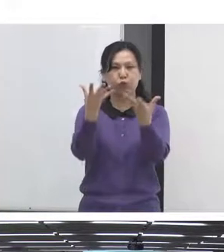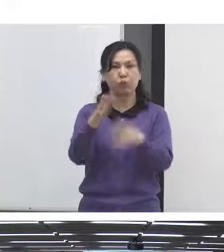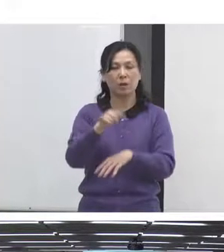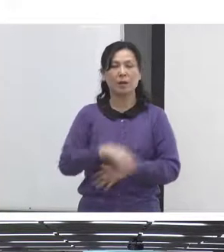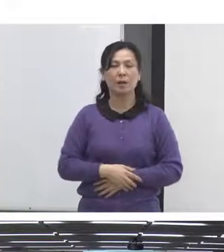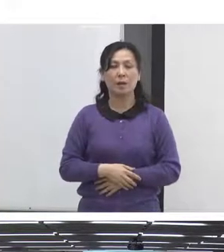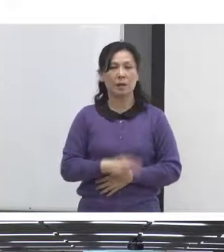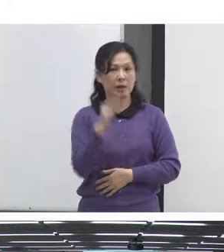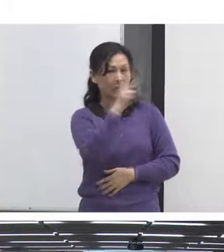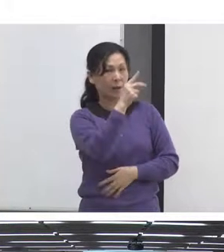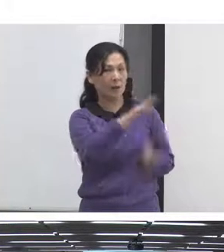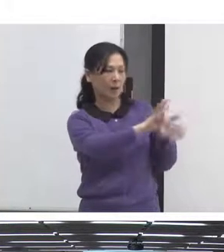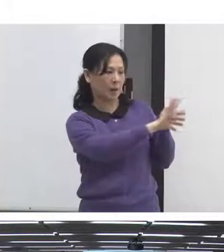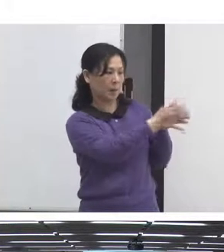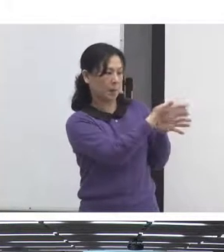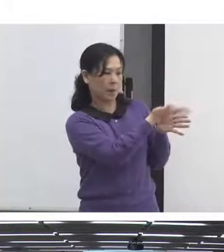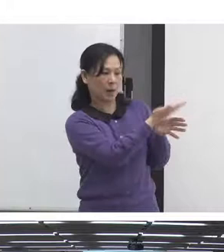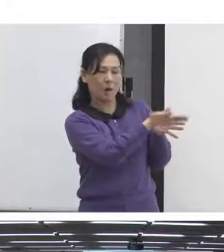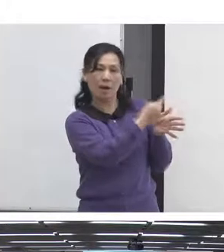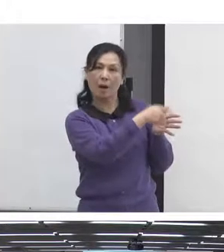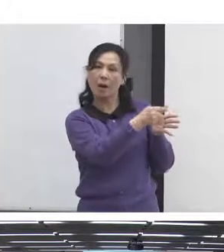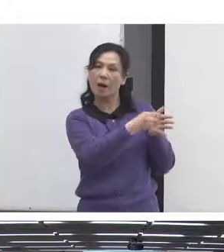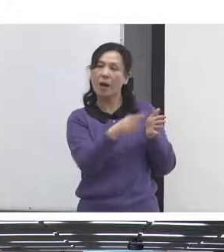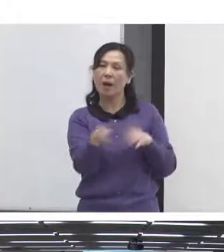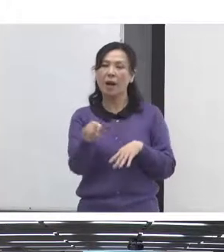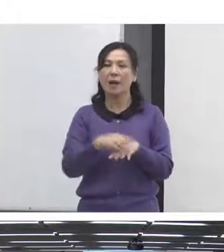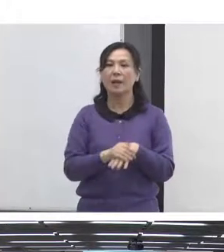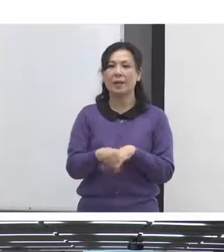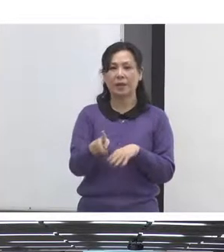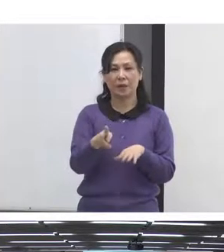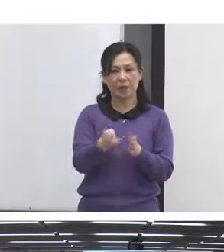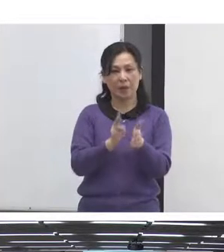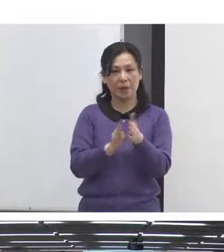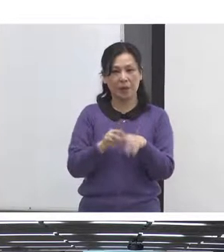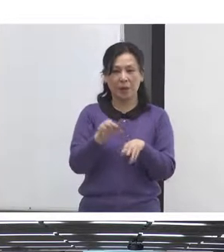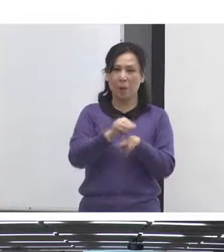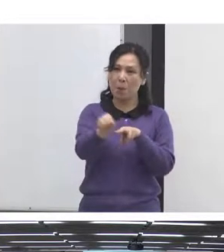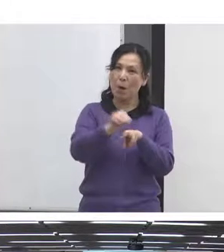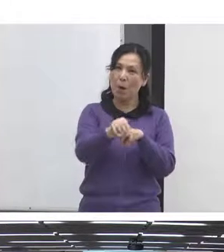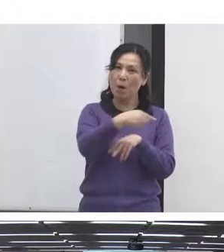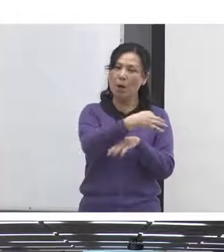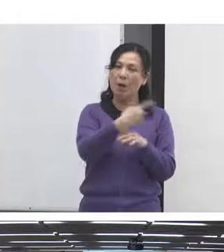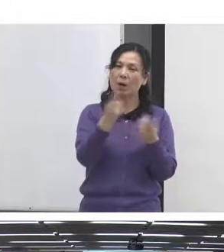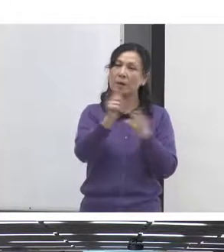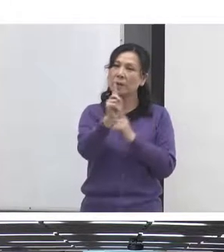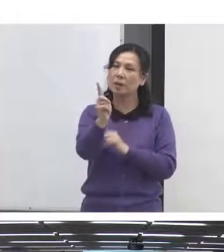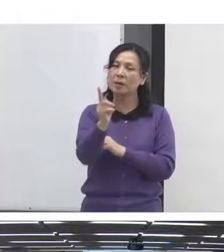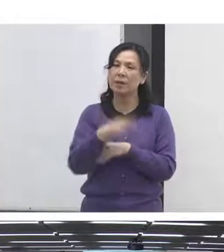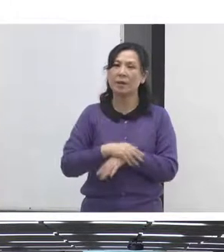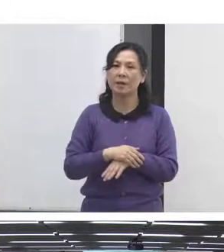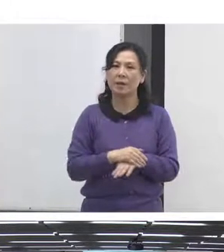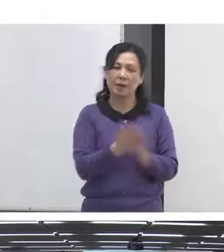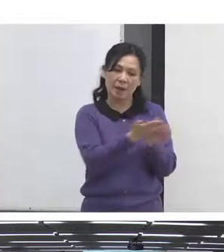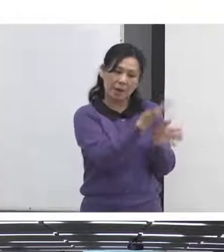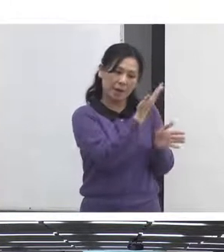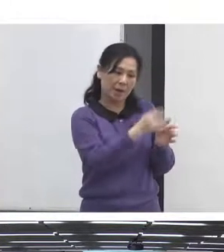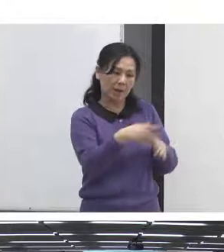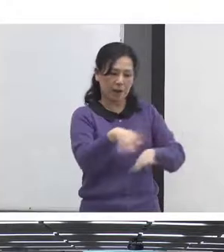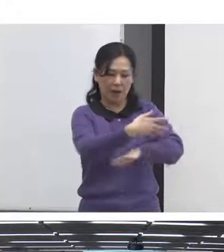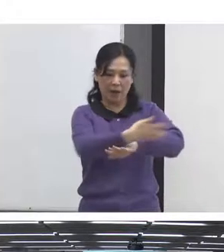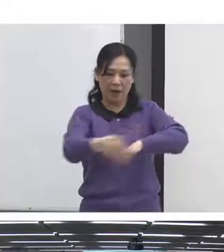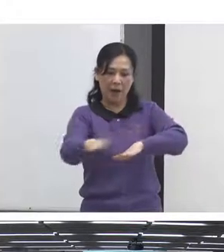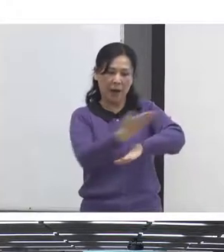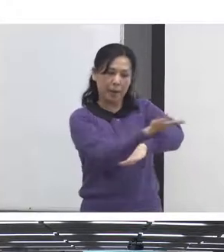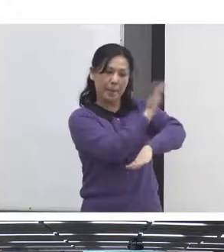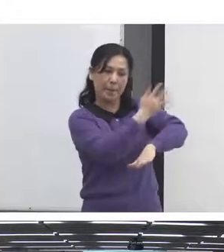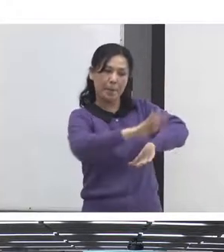看到我们这个右上角这个就是城市的地铁地图，那大家可以看到它一个非常特殊的一个情况，就是它的河北边跟河南边的发展其